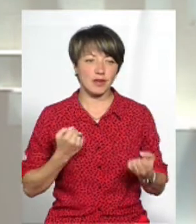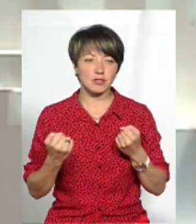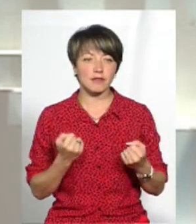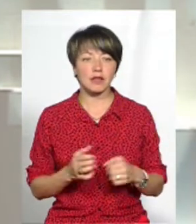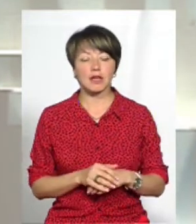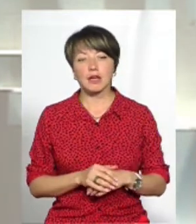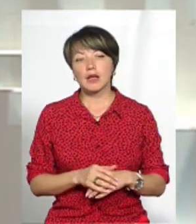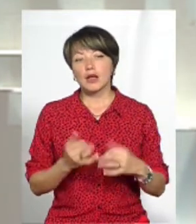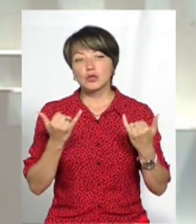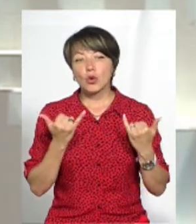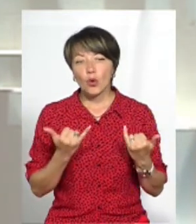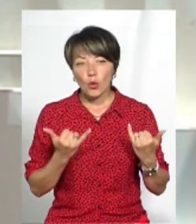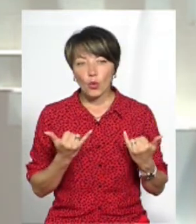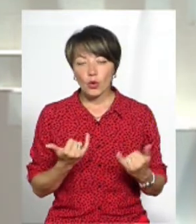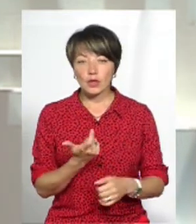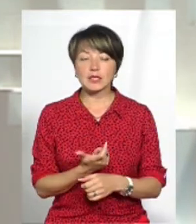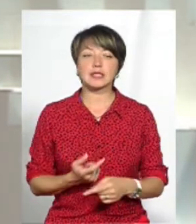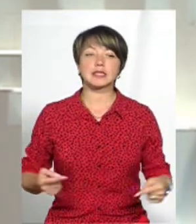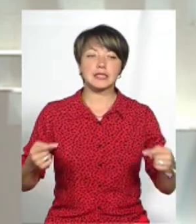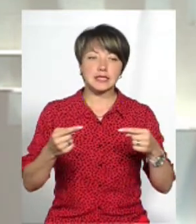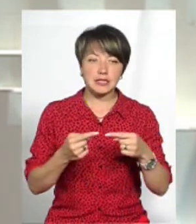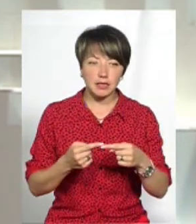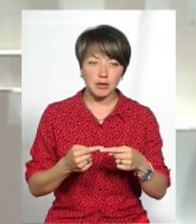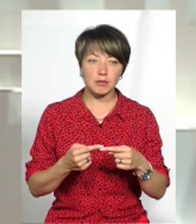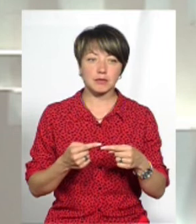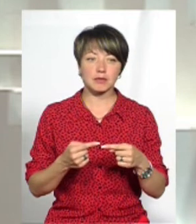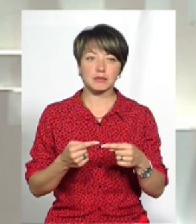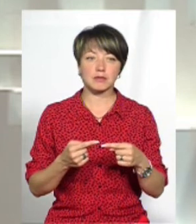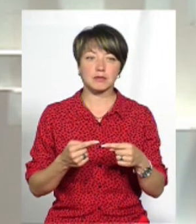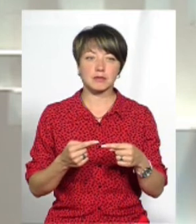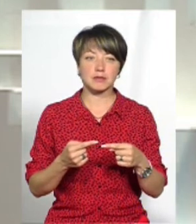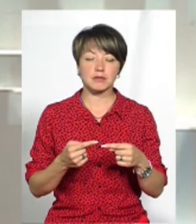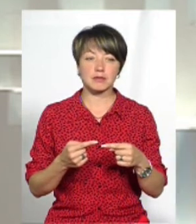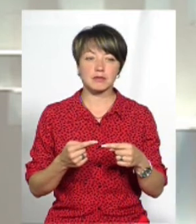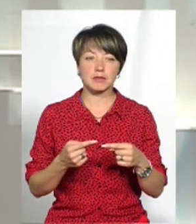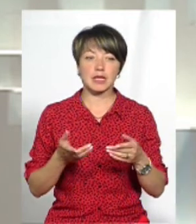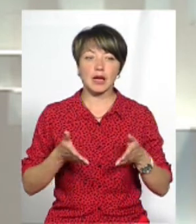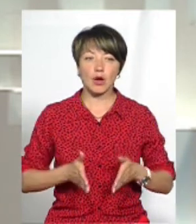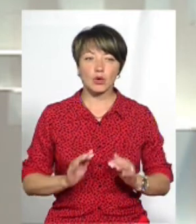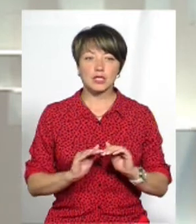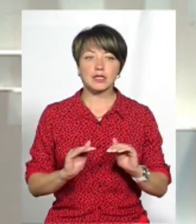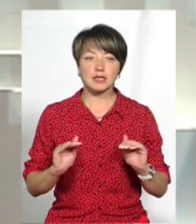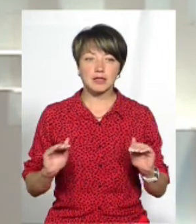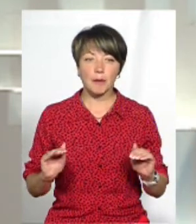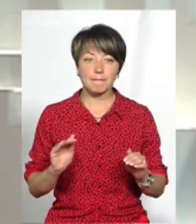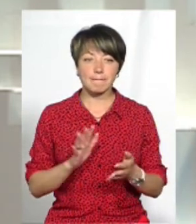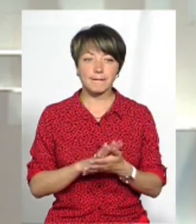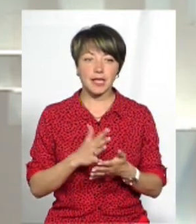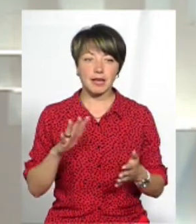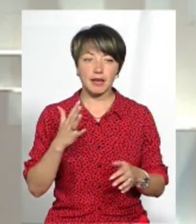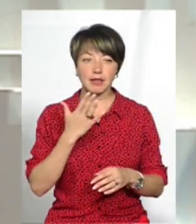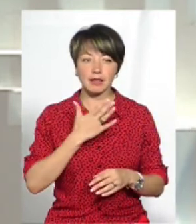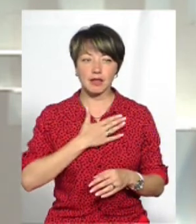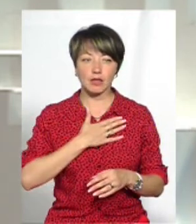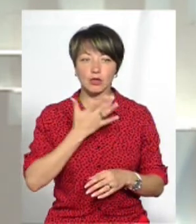Сьогодні саме молоді народжені діти – це перспектива, це брильянт нашої нації.